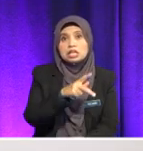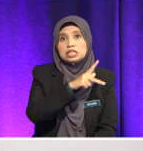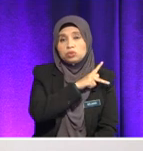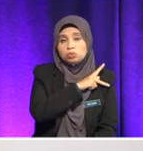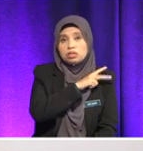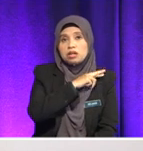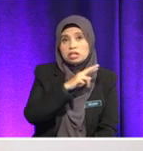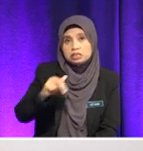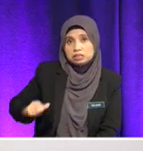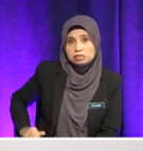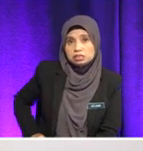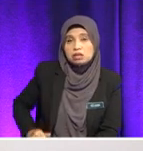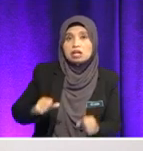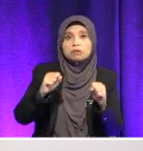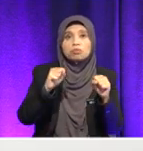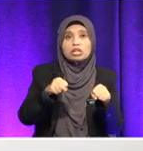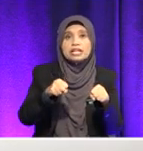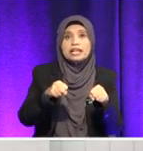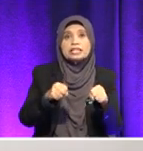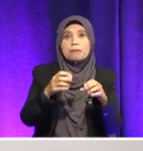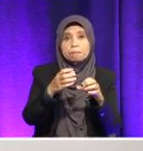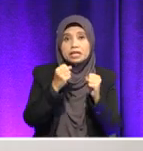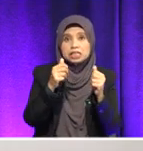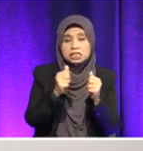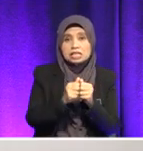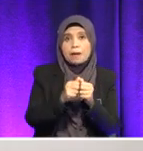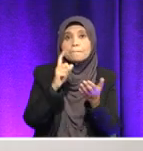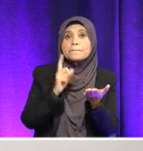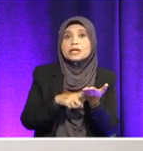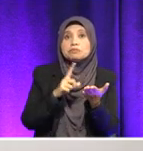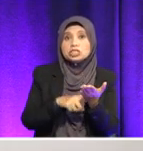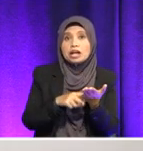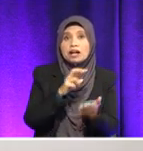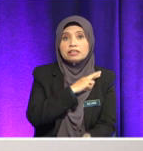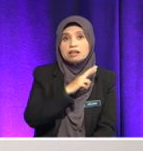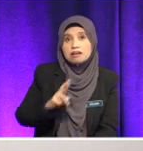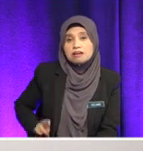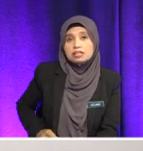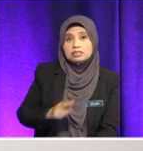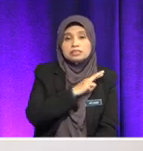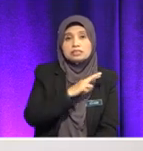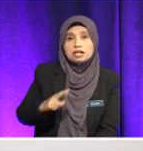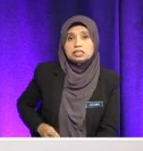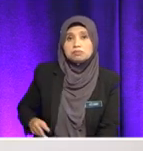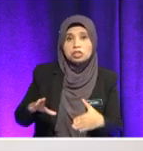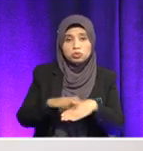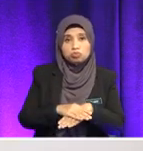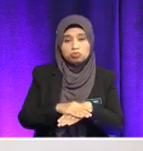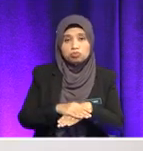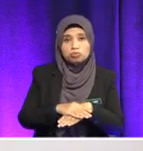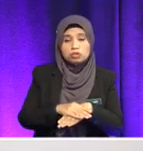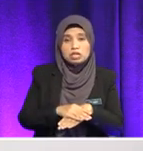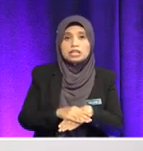jabatan dengan persetujuan majelis raja-raja raja-raja Melayu melindungi kedudukan istimewa orang Melayu dan kepentingan